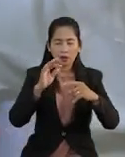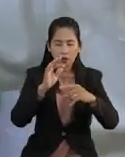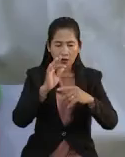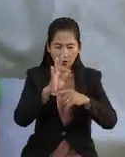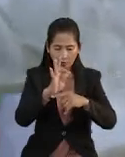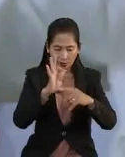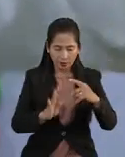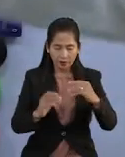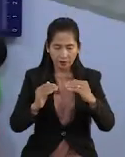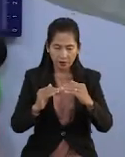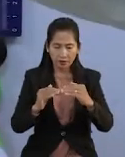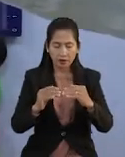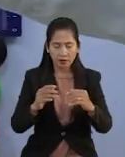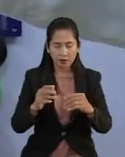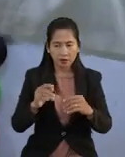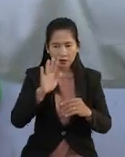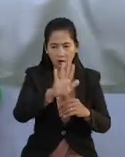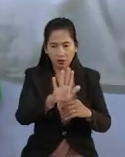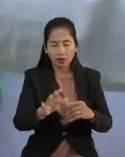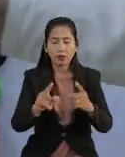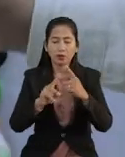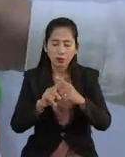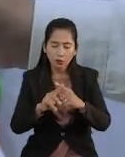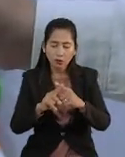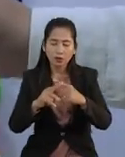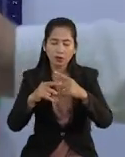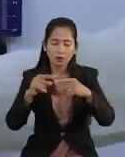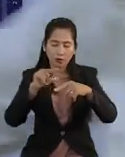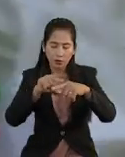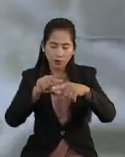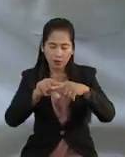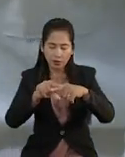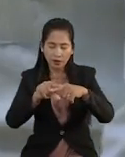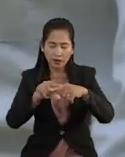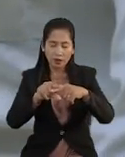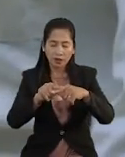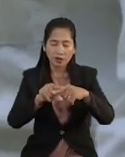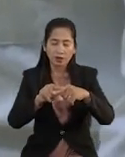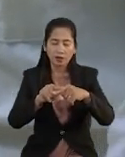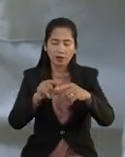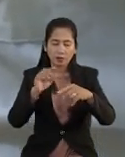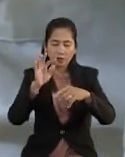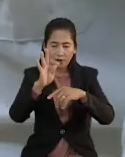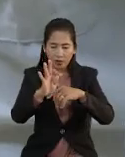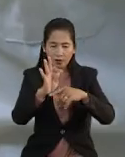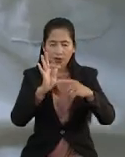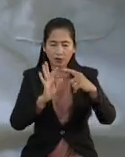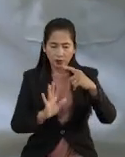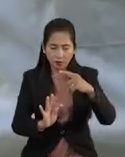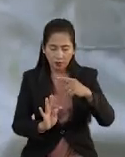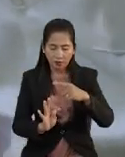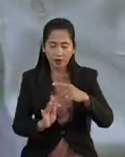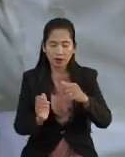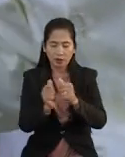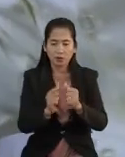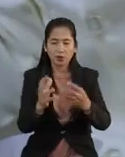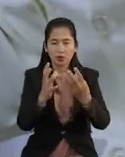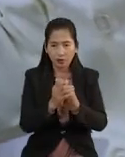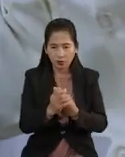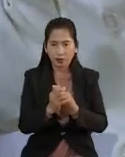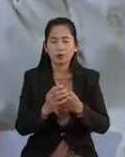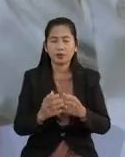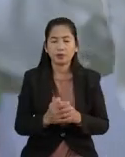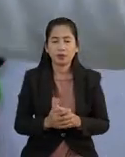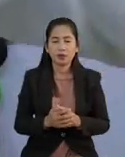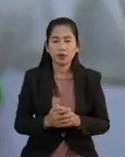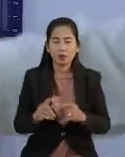nế con kron tài cún rước muối có trái rồi viên phịa dột nâng phịa bánh chì muối nâng chầm nuôn tài